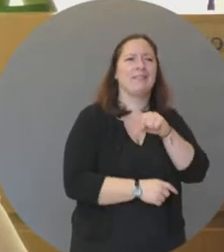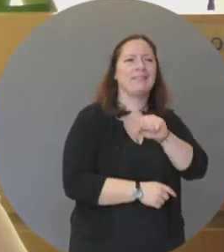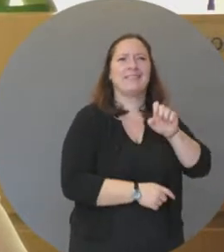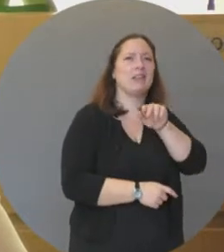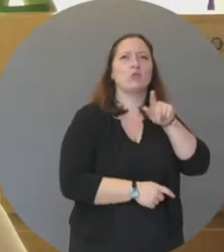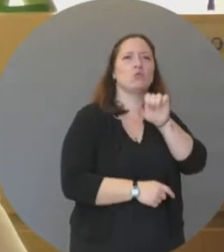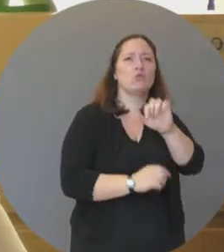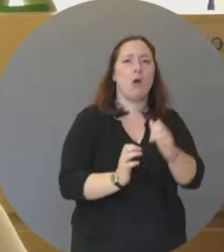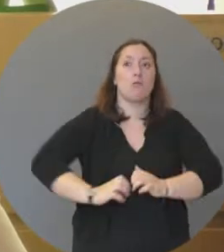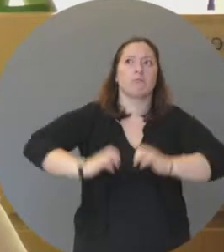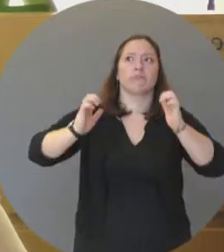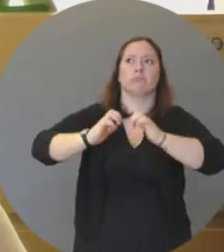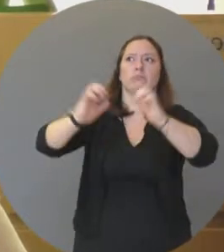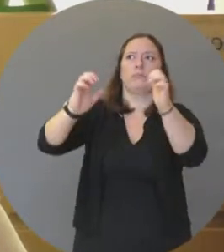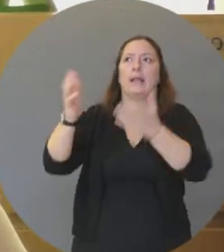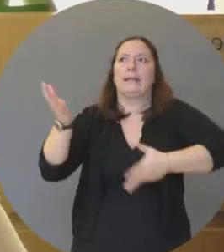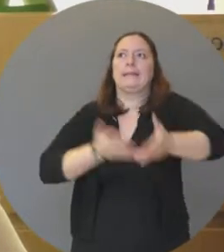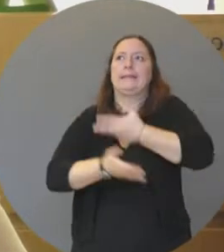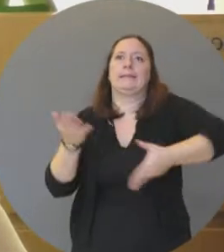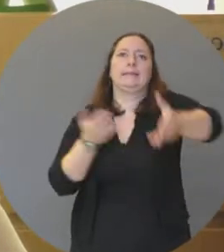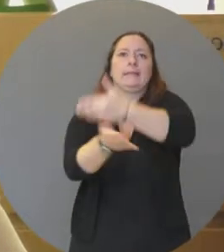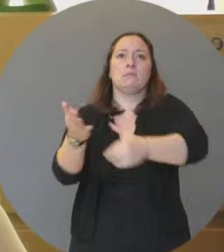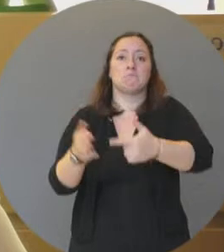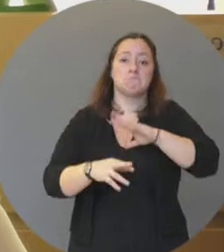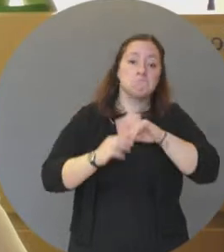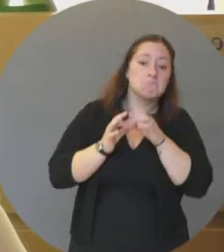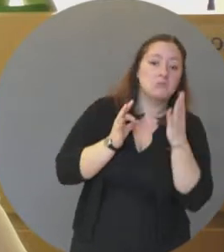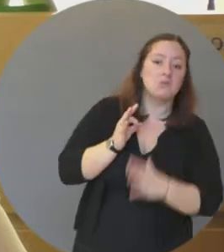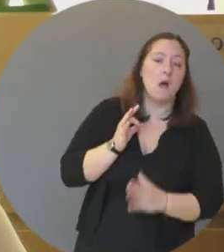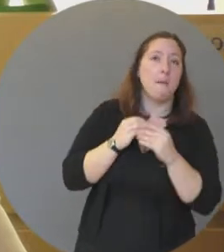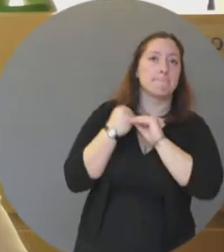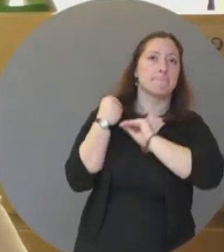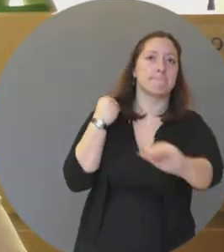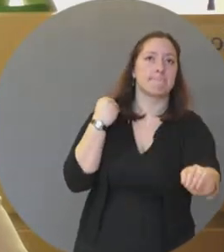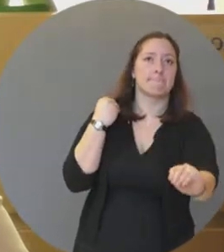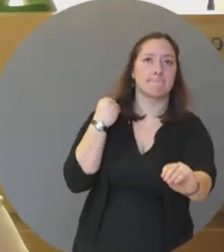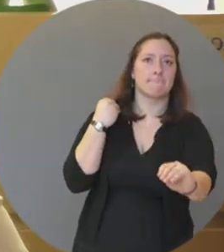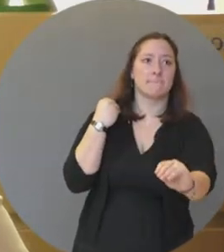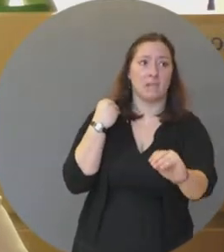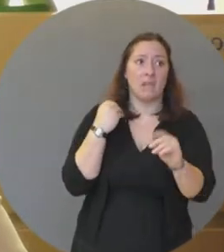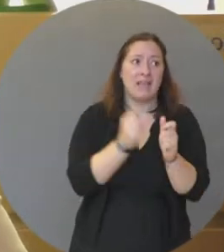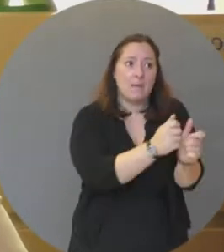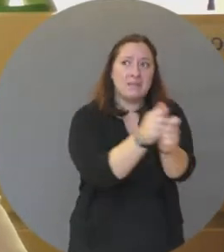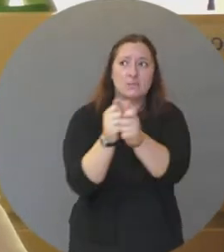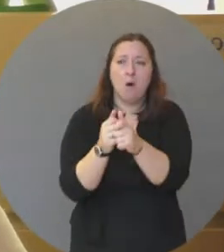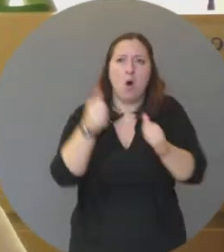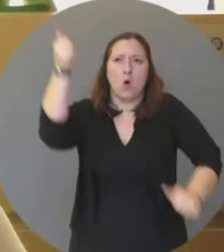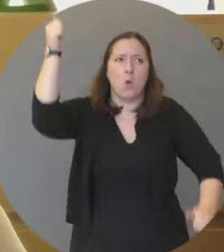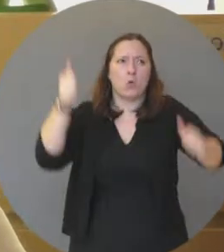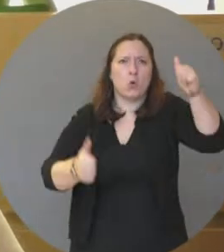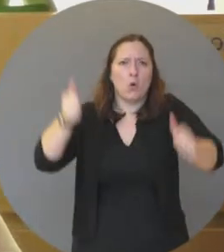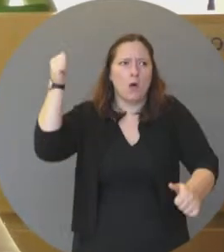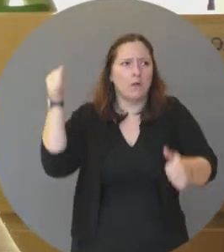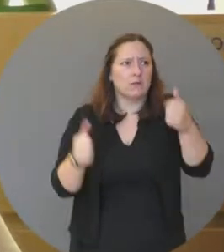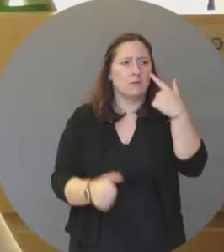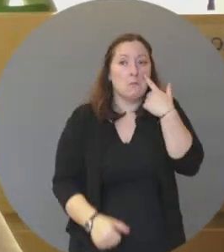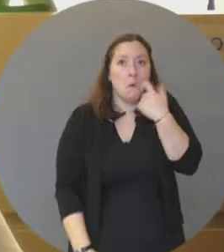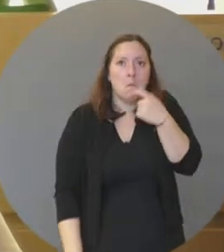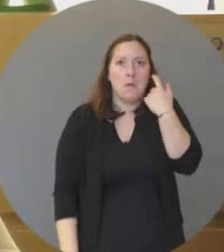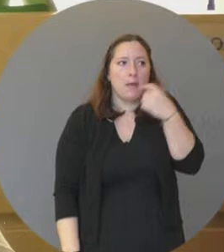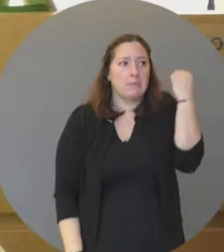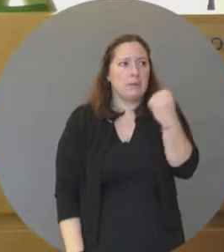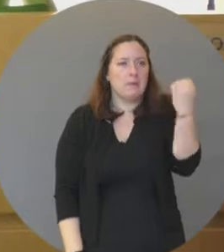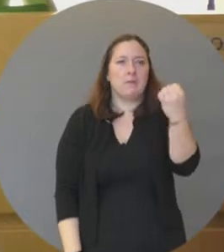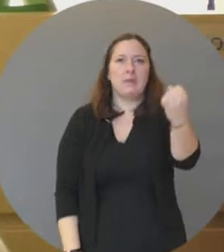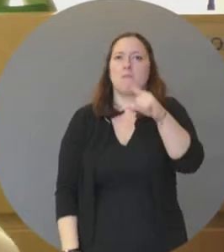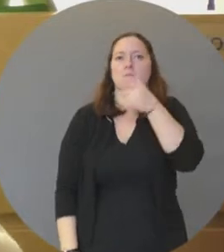il y a aussi des métiers et des établissements qui ont mis en concurrence alors qu'il faudrait plutôt unir et créer des vocations avec